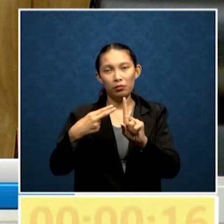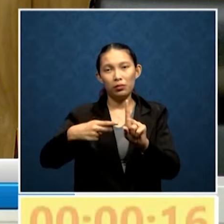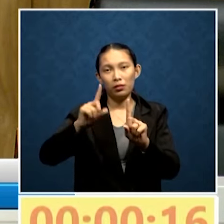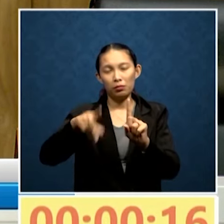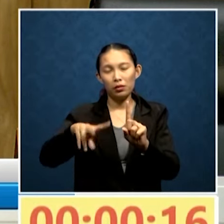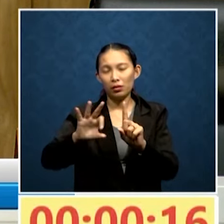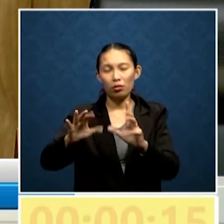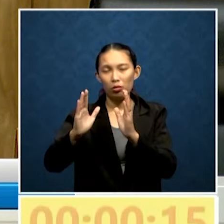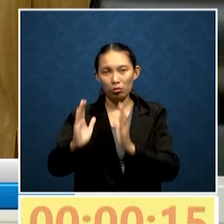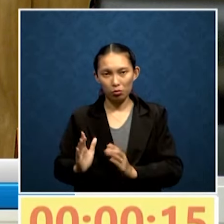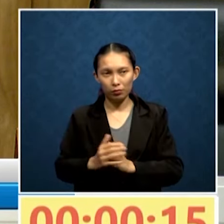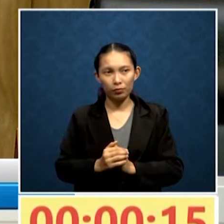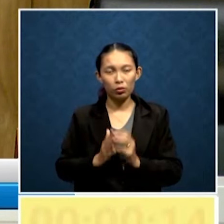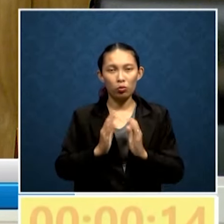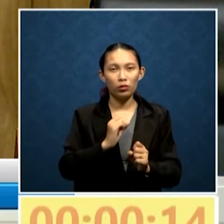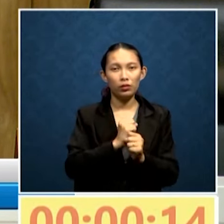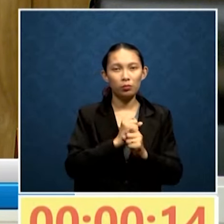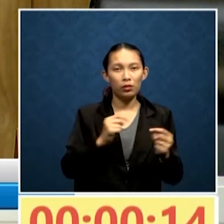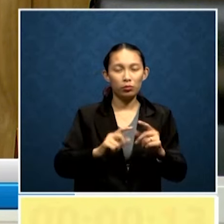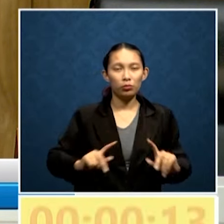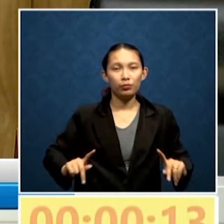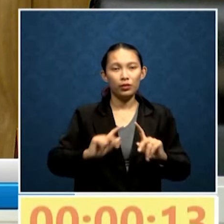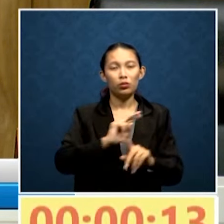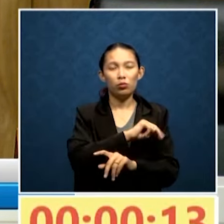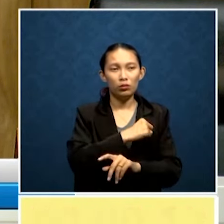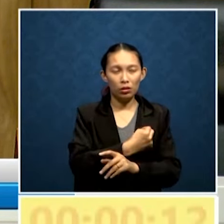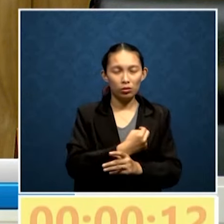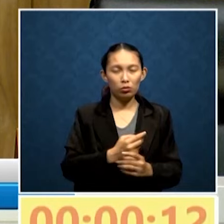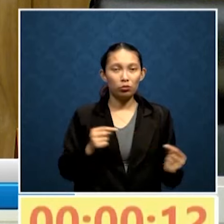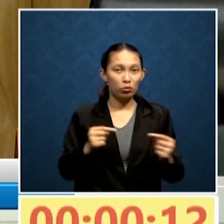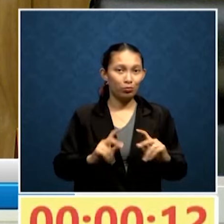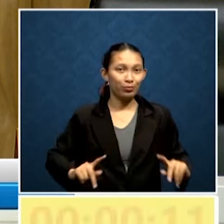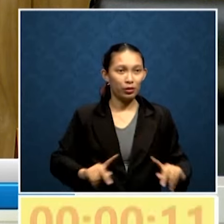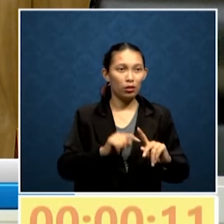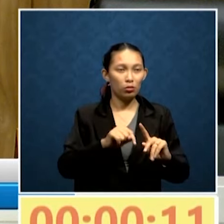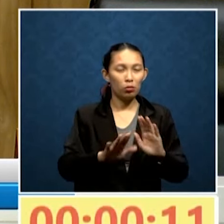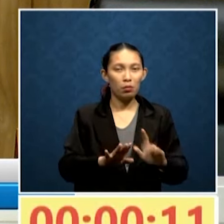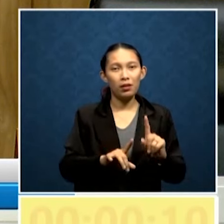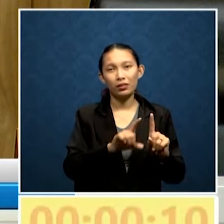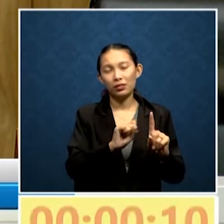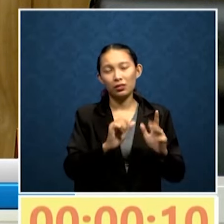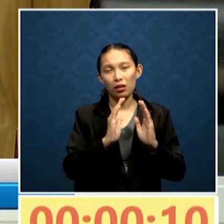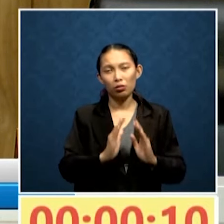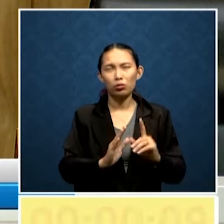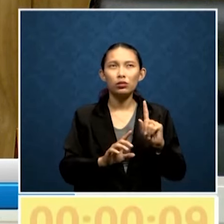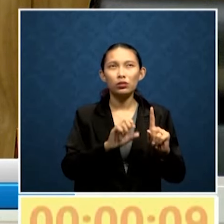11,900 กว่าคนพนักงานกระทรวงสาธารณสุขพนักงานของกระทรวงเนี่ยก็อีกแสนกว่าคน 114,000 คน